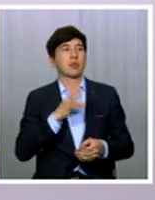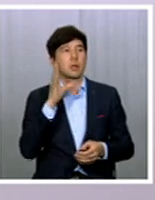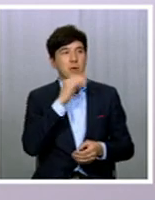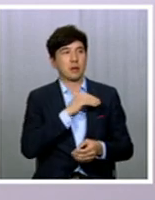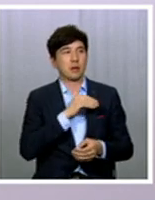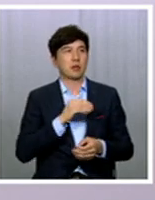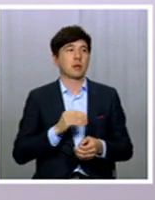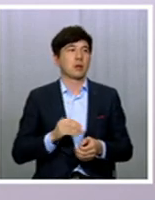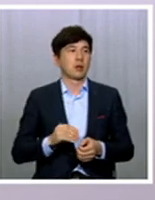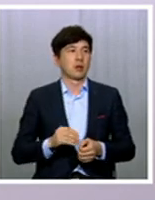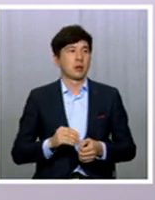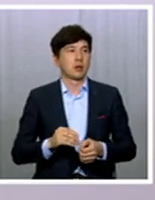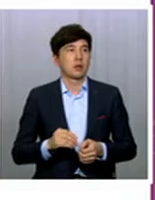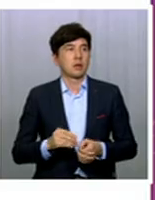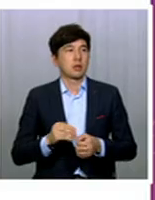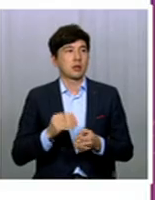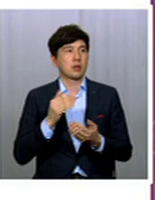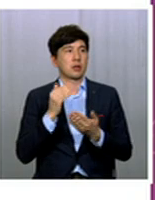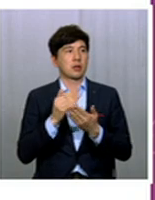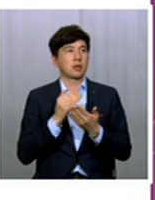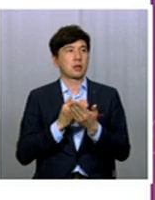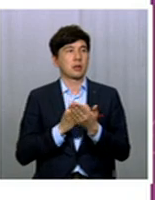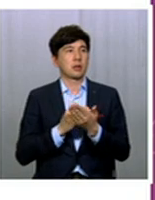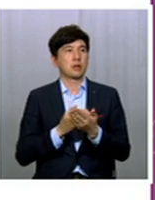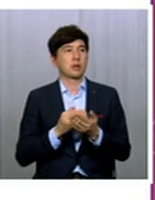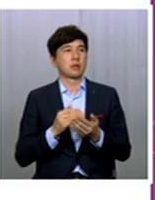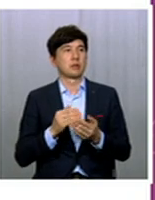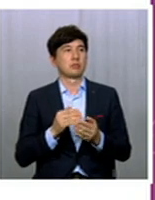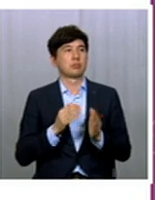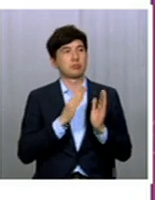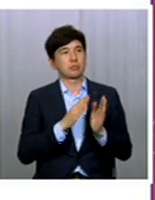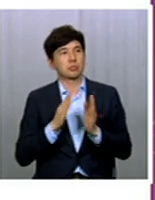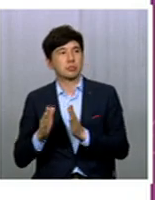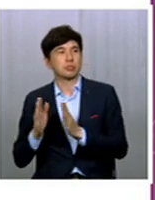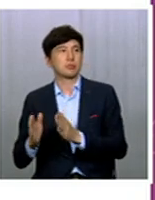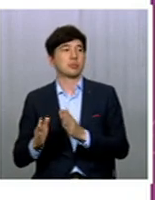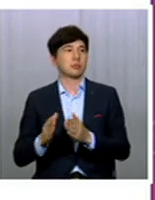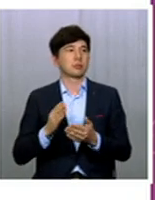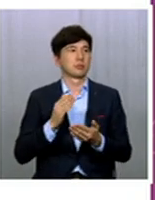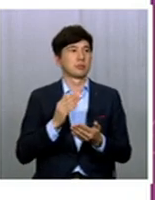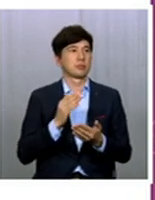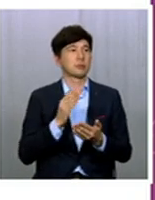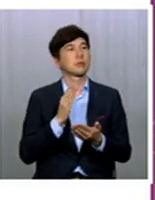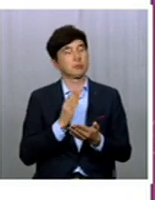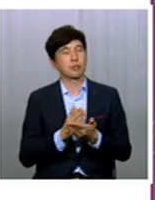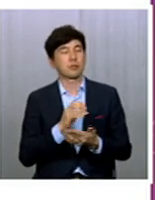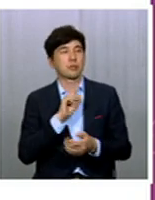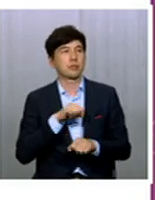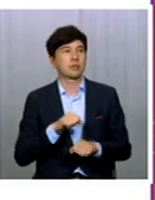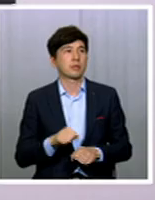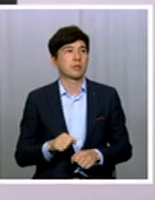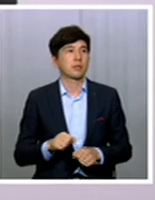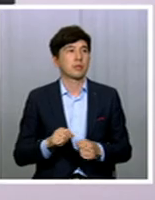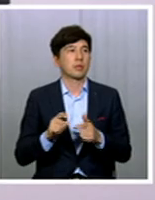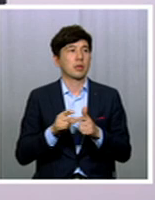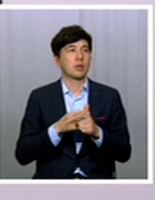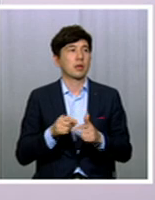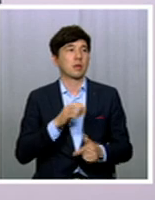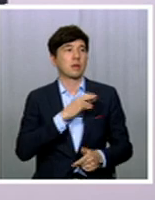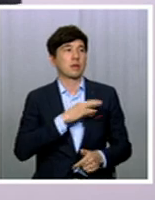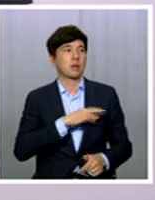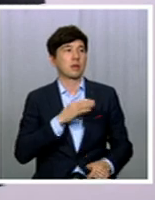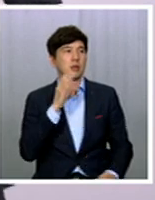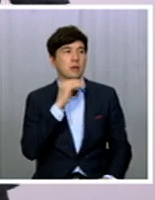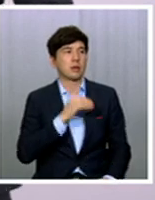жан-жақты инфрақұрылымды көп қырлы деп айтуға болады. Яғни оның пайдалану жағы өте көп. Оқушылар,